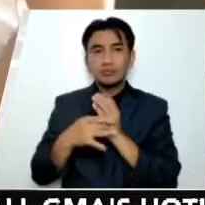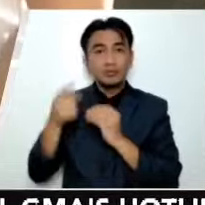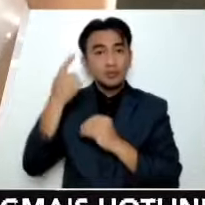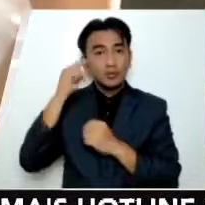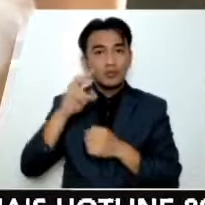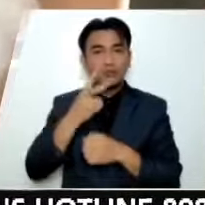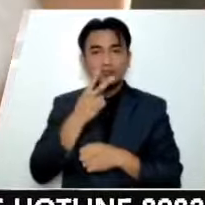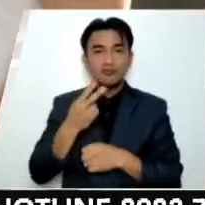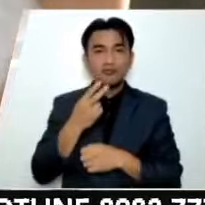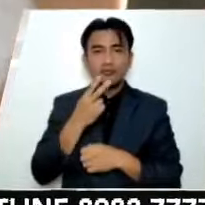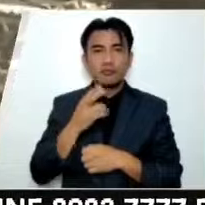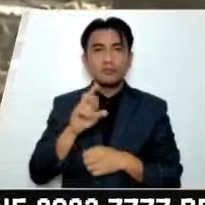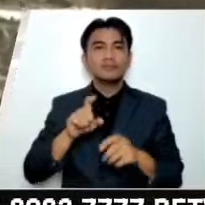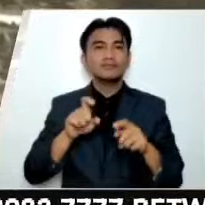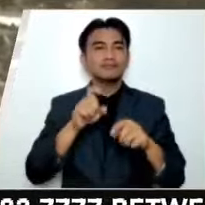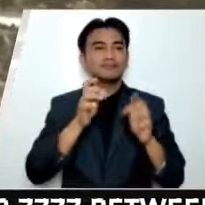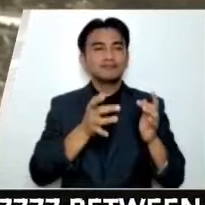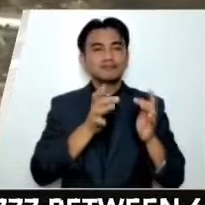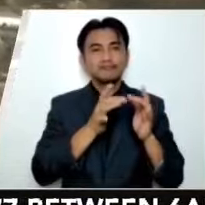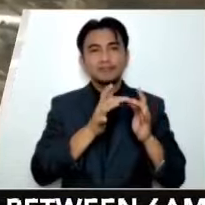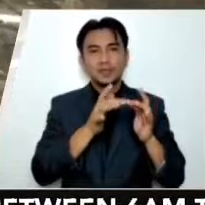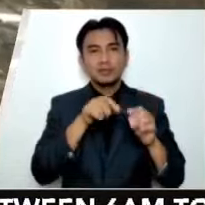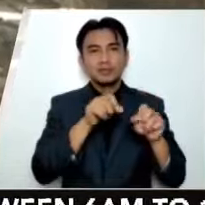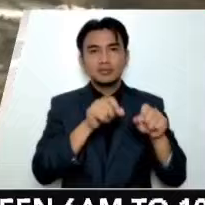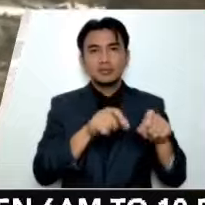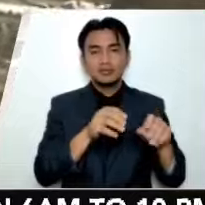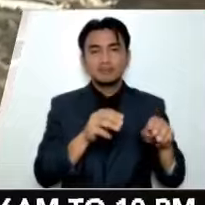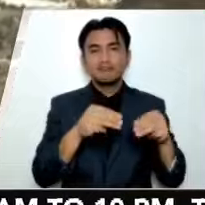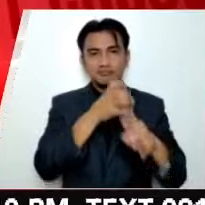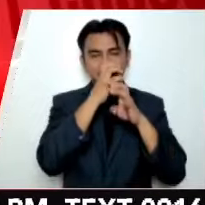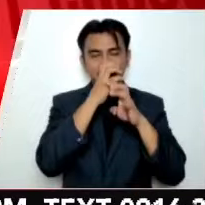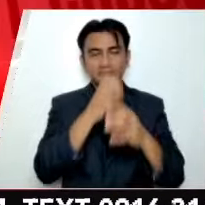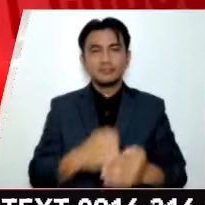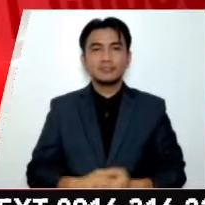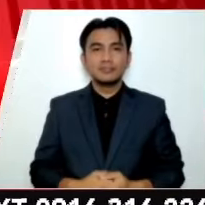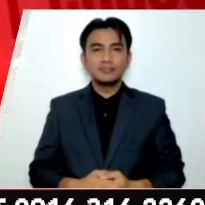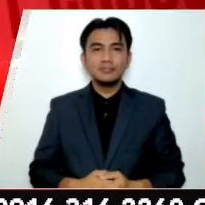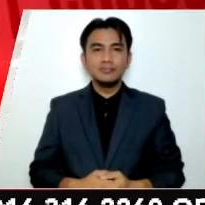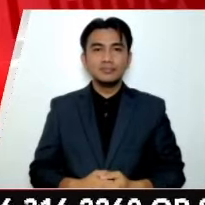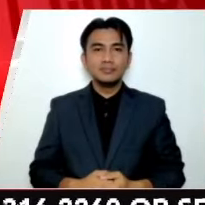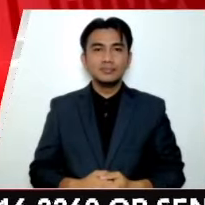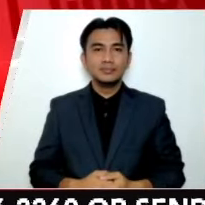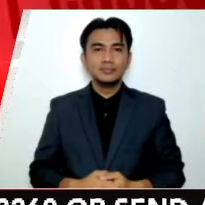Salazar, nagbabalita para sa GMA Integrated News.